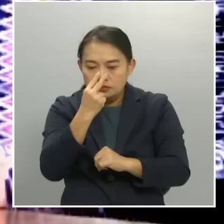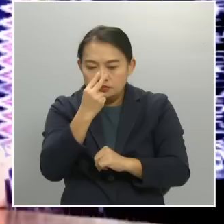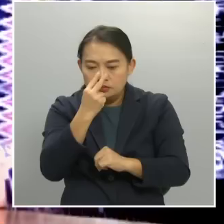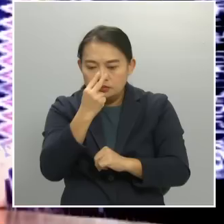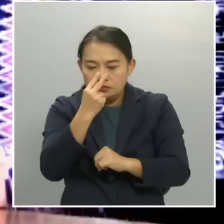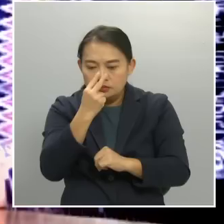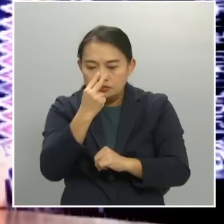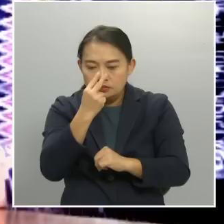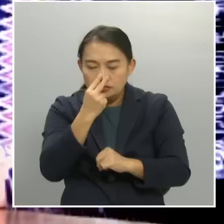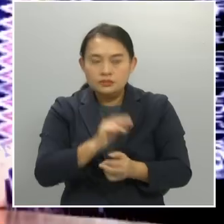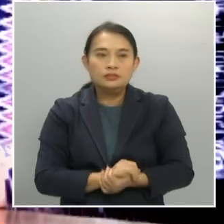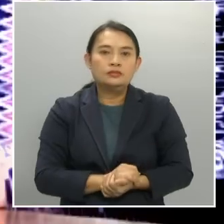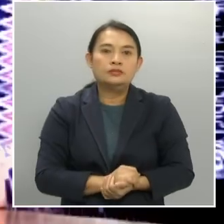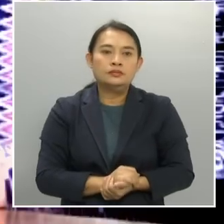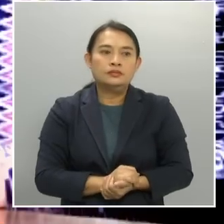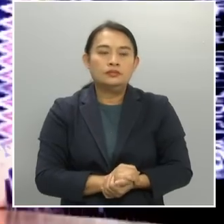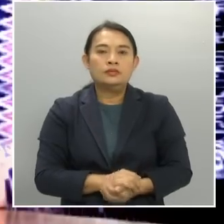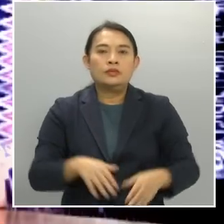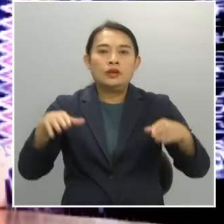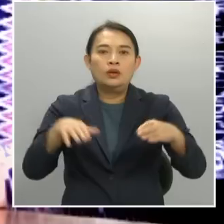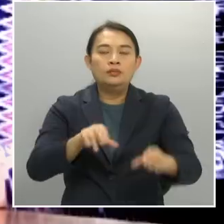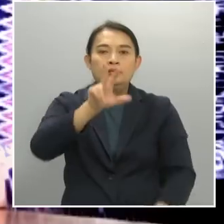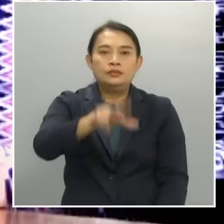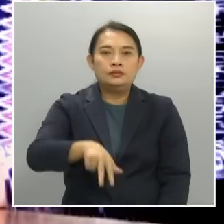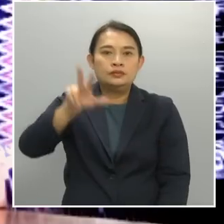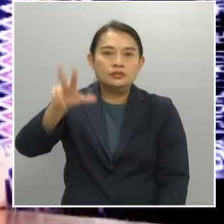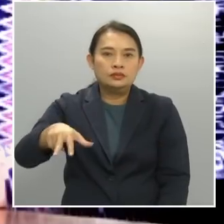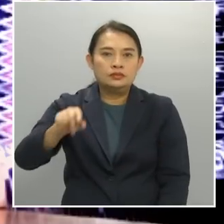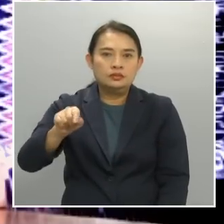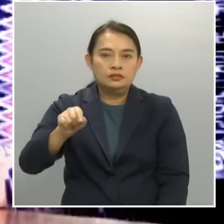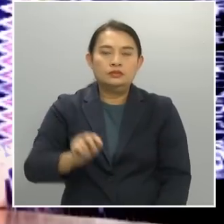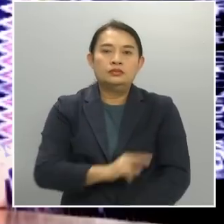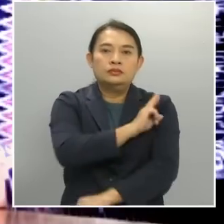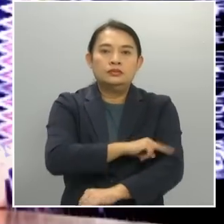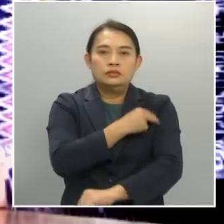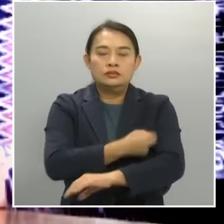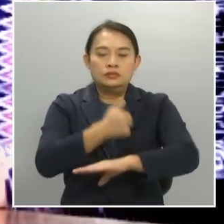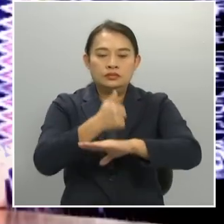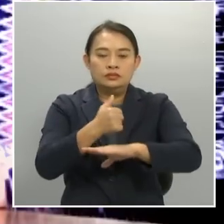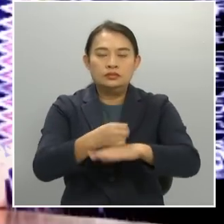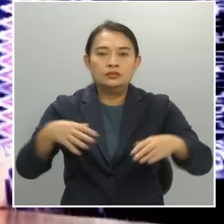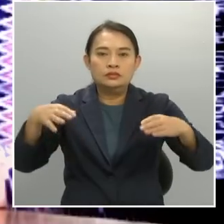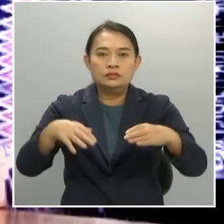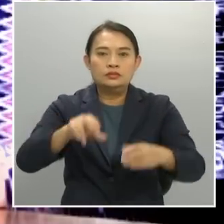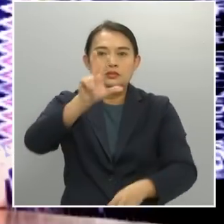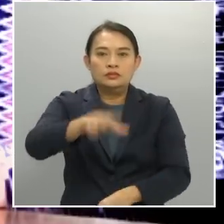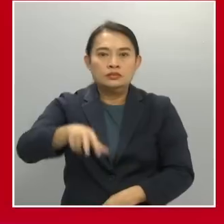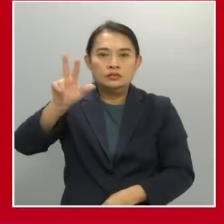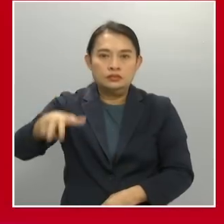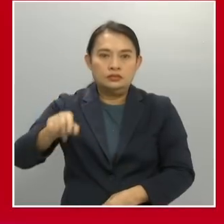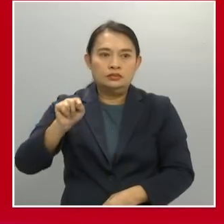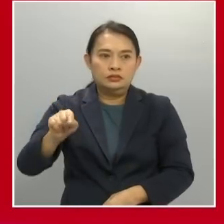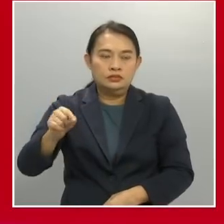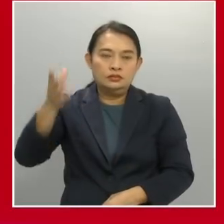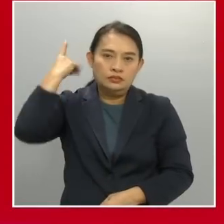ขณะเดียวกันเพื่อไทยครับคุณผู้ชมฮะหมอชลณะศรีแก้วหัวหน้าพรรคเพื่อไทยเมื่อวานนี้ก็พูดถึงประเด็น